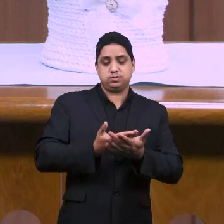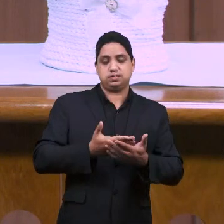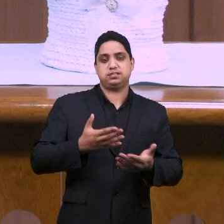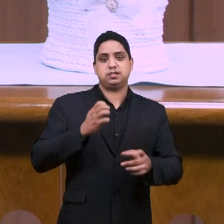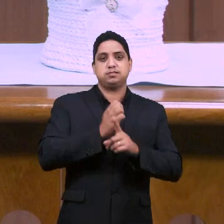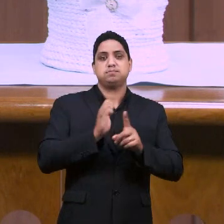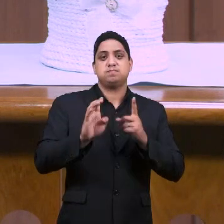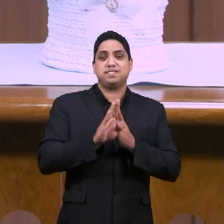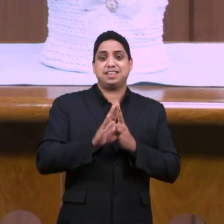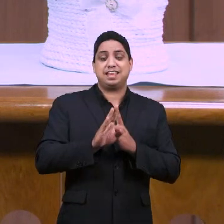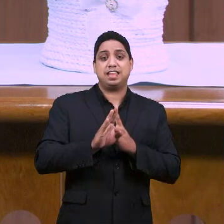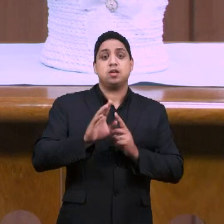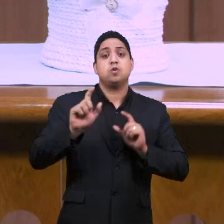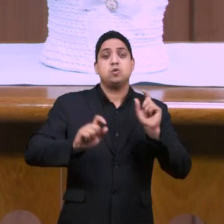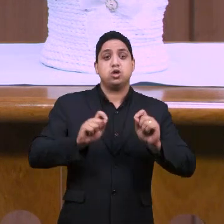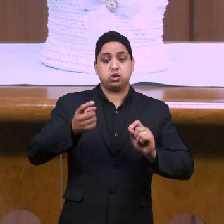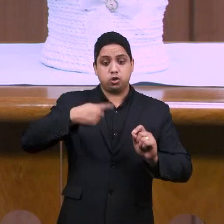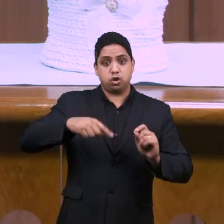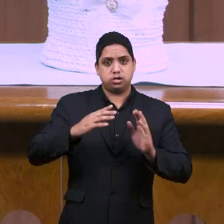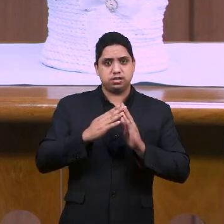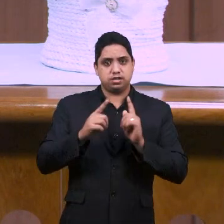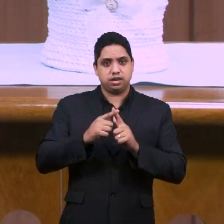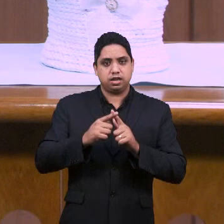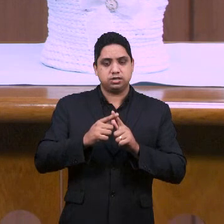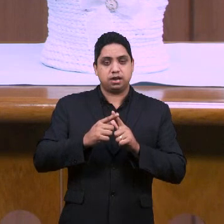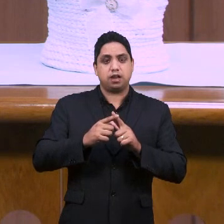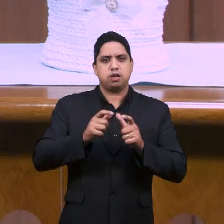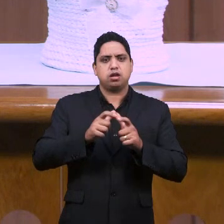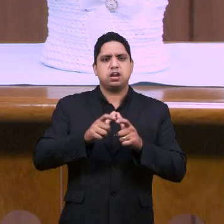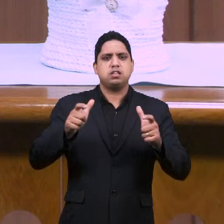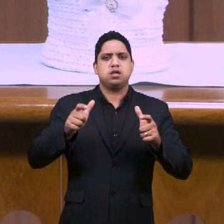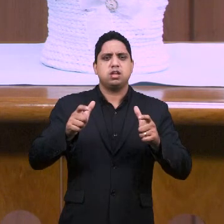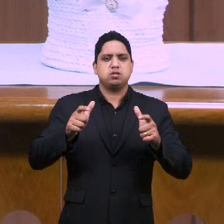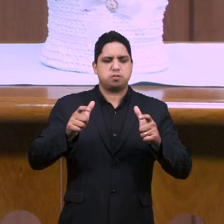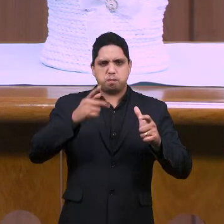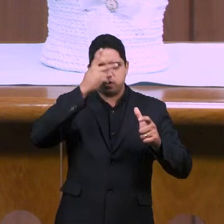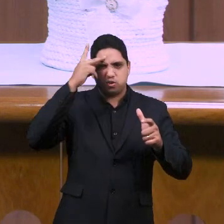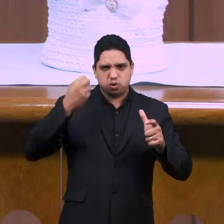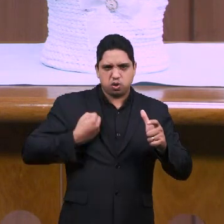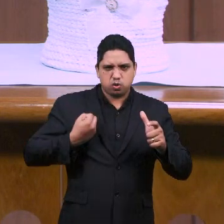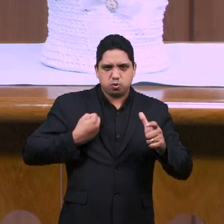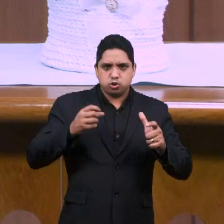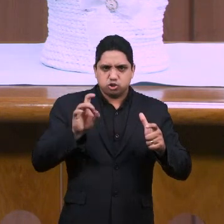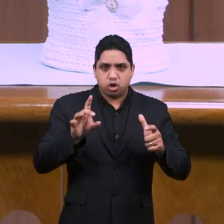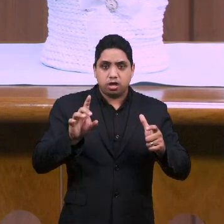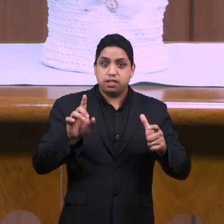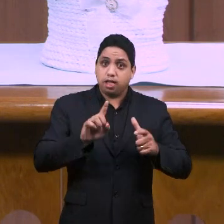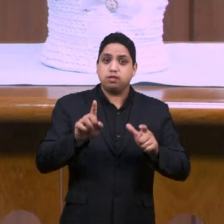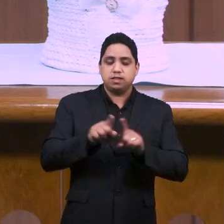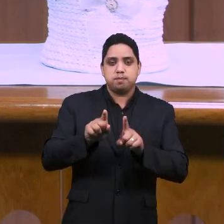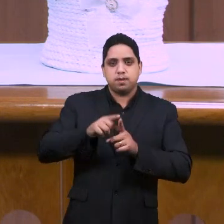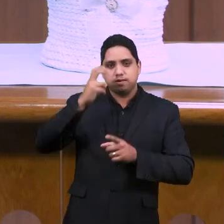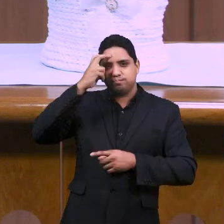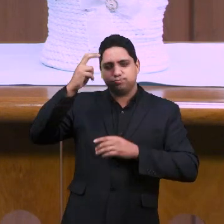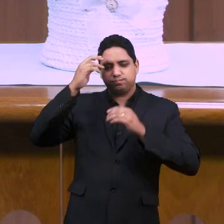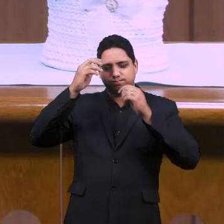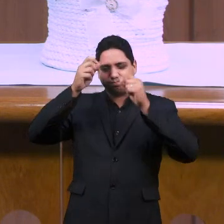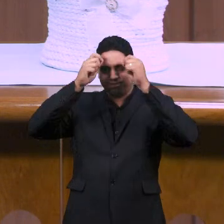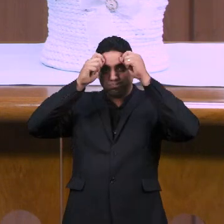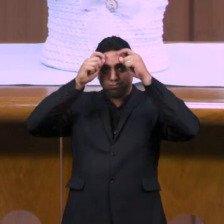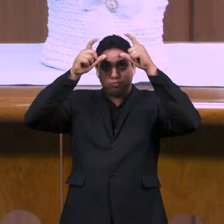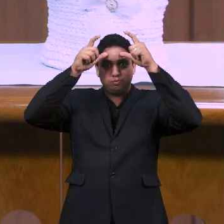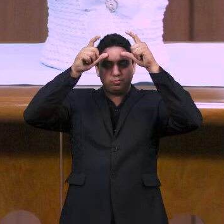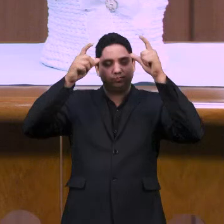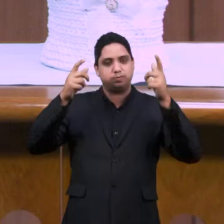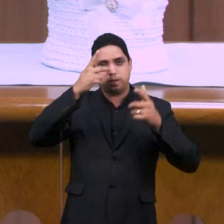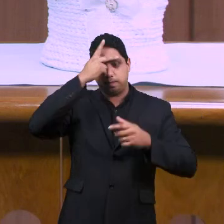l'école publique qui donne à l'Église une croissance si bien de la connaissance de la parole de Dieu comme le nombre de